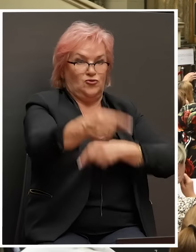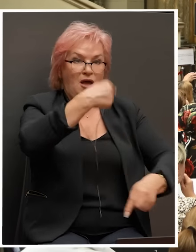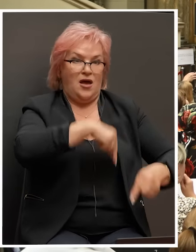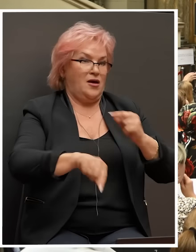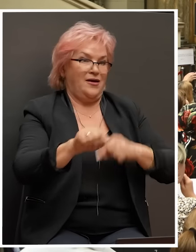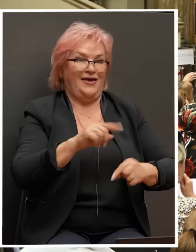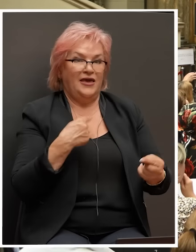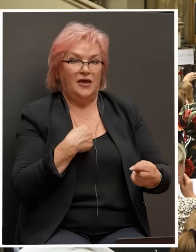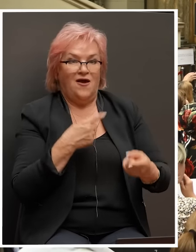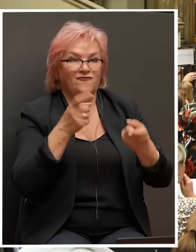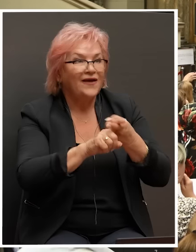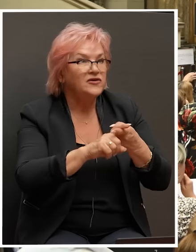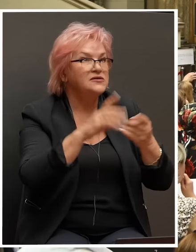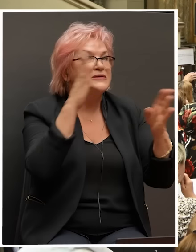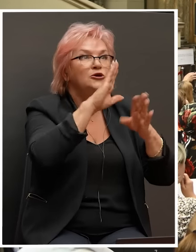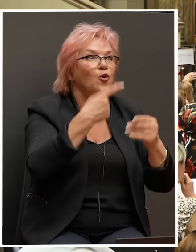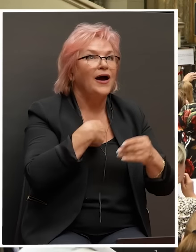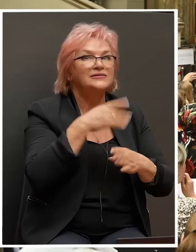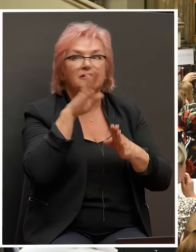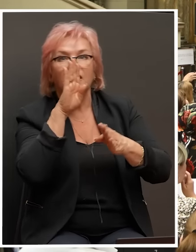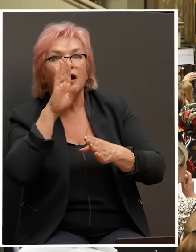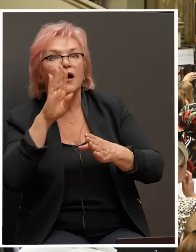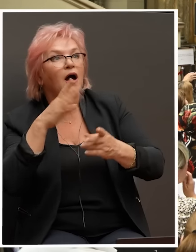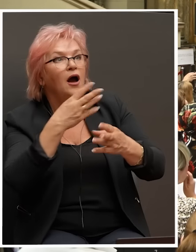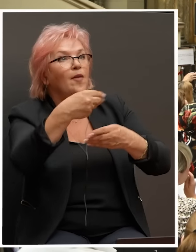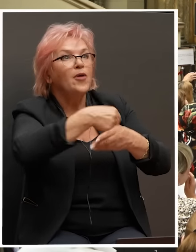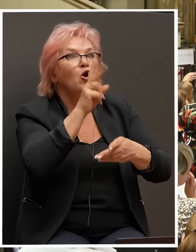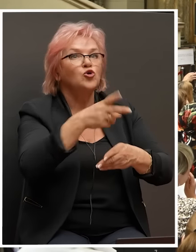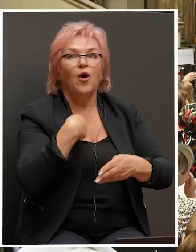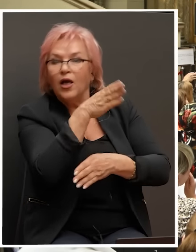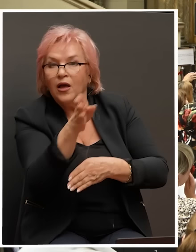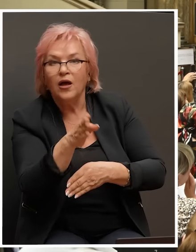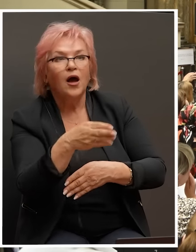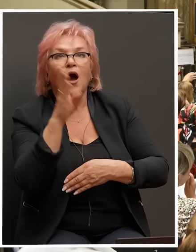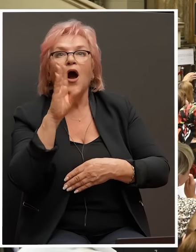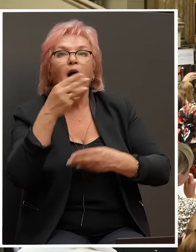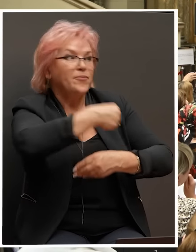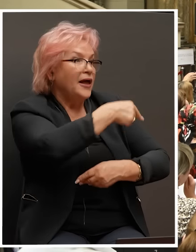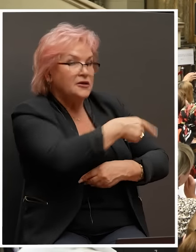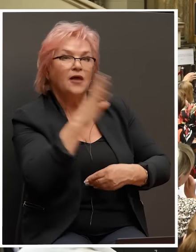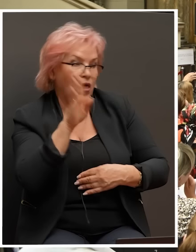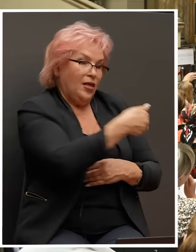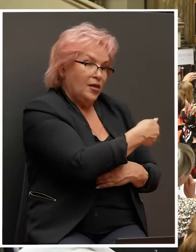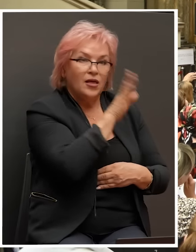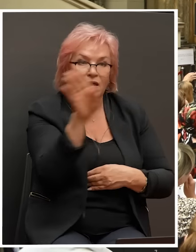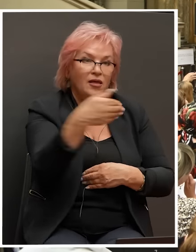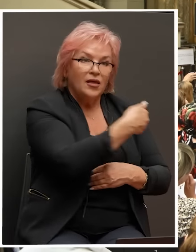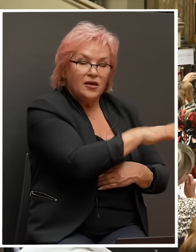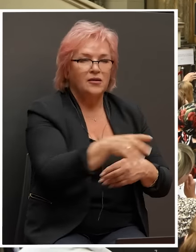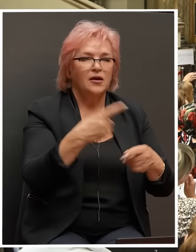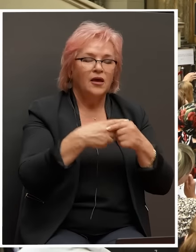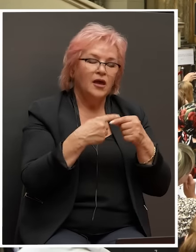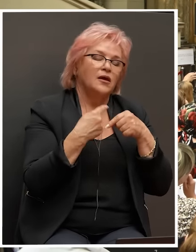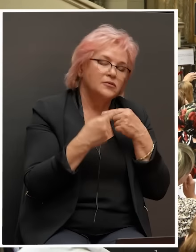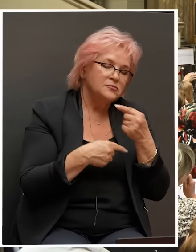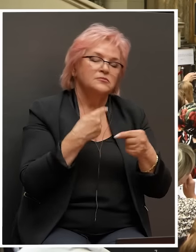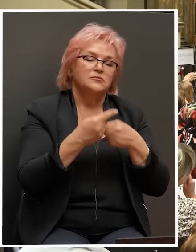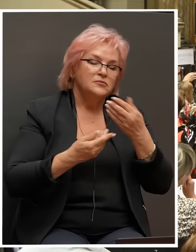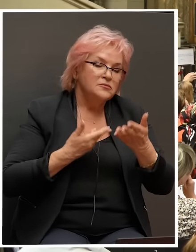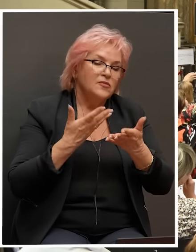споем, и спляшем. В зависимости от того, кто больше заплатит, кто в данный момент выгоднее. И вот это все бесконечное